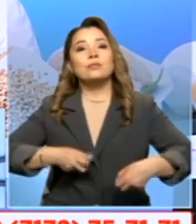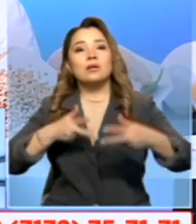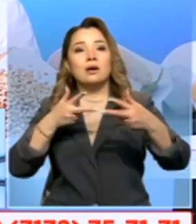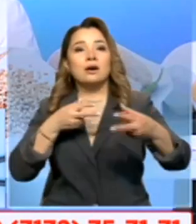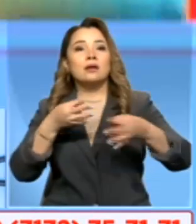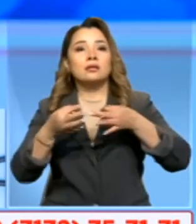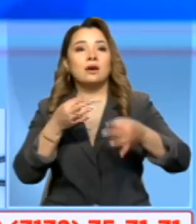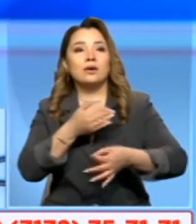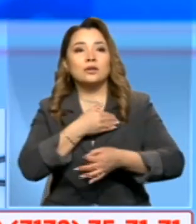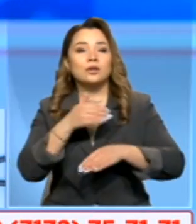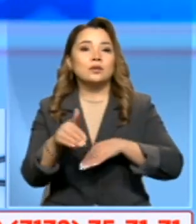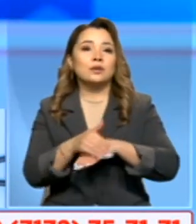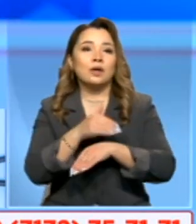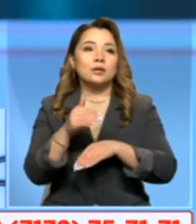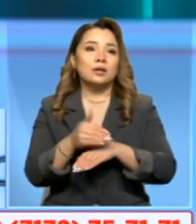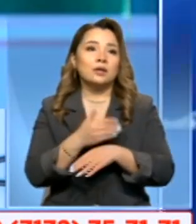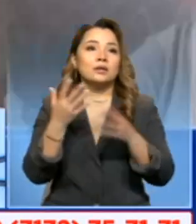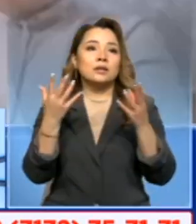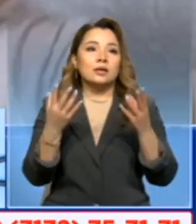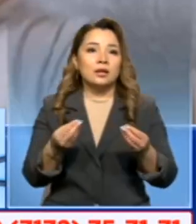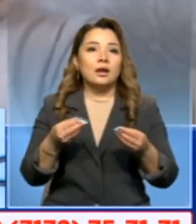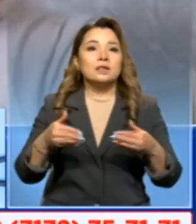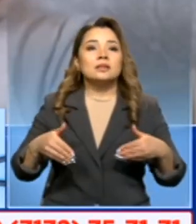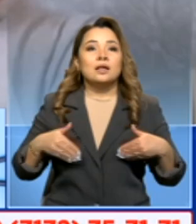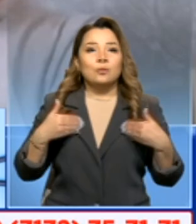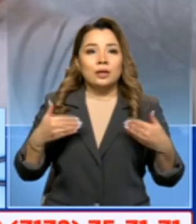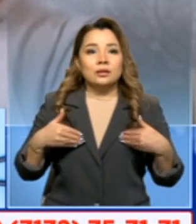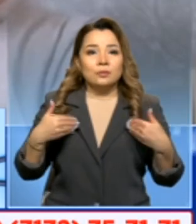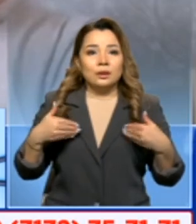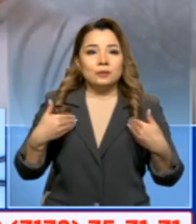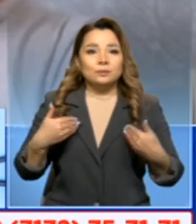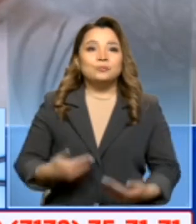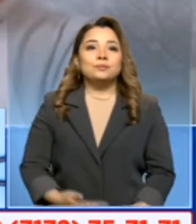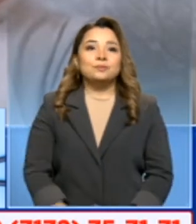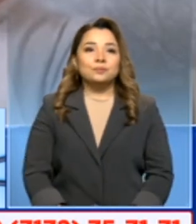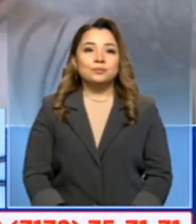тұр. Гүлназ, қайырлы күн, сәлеметсіз.